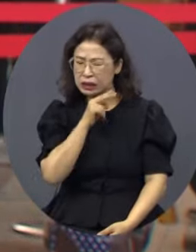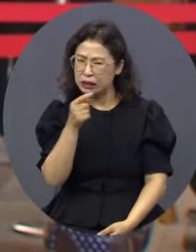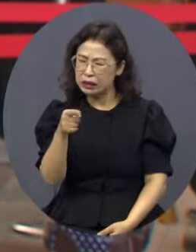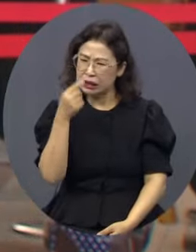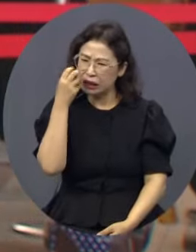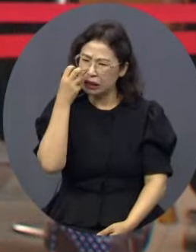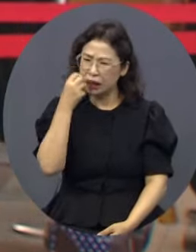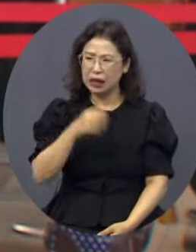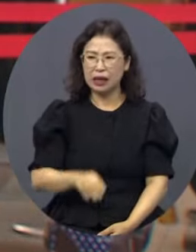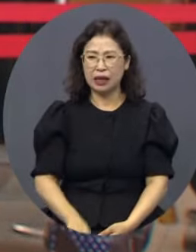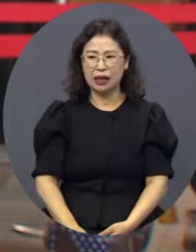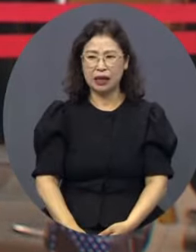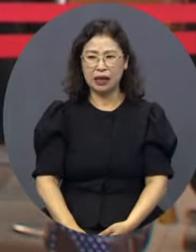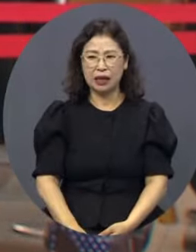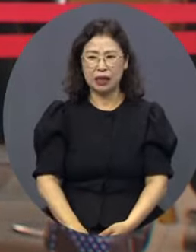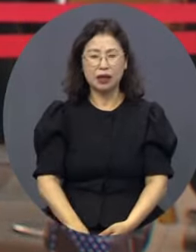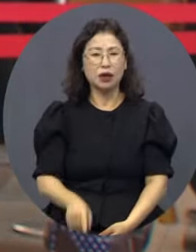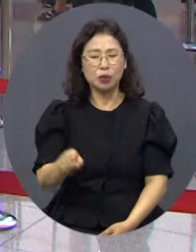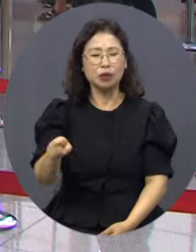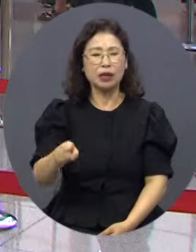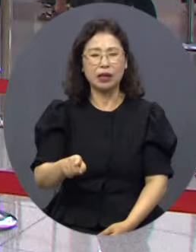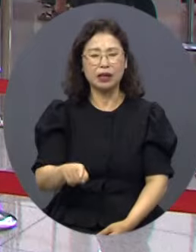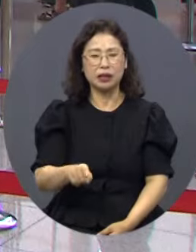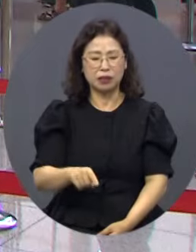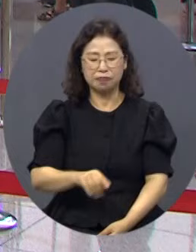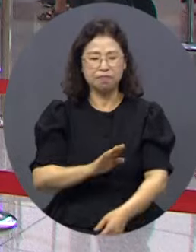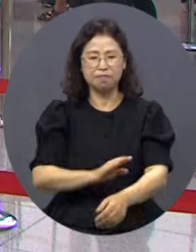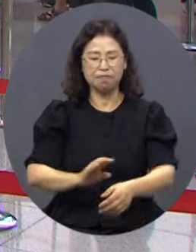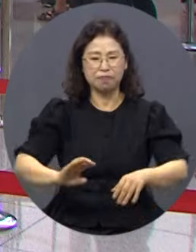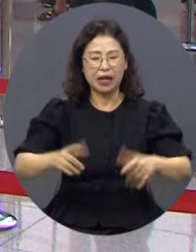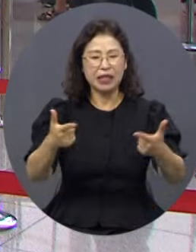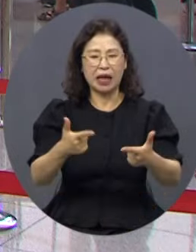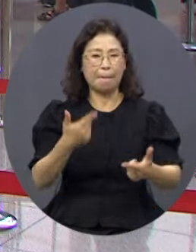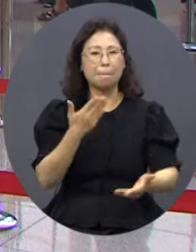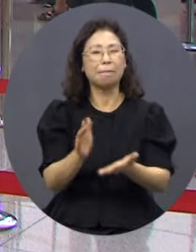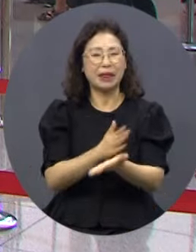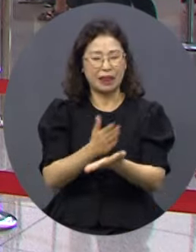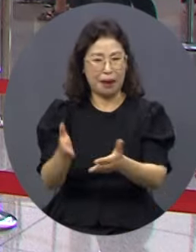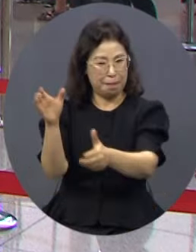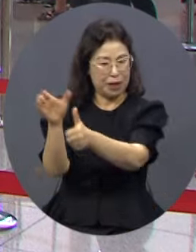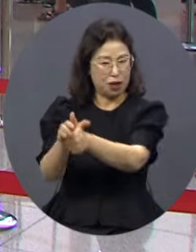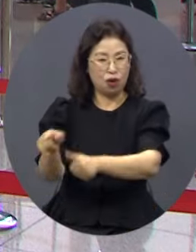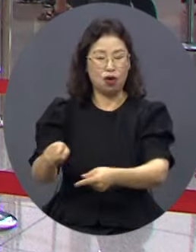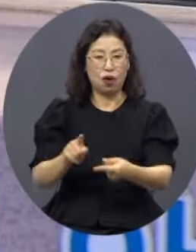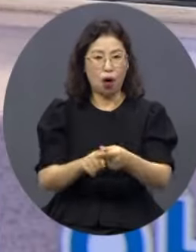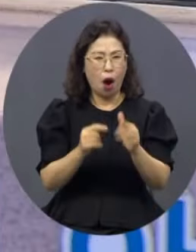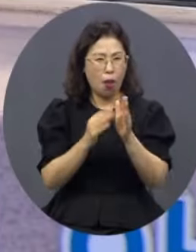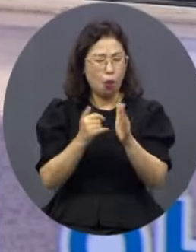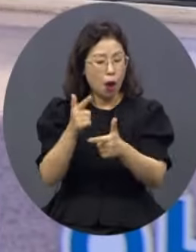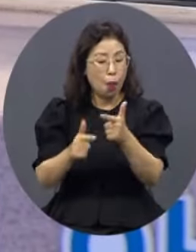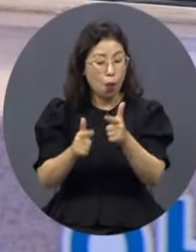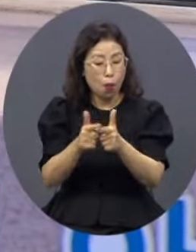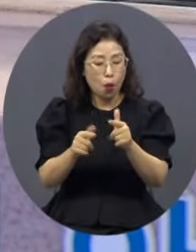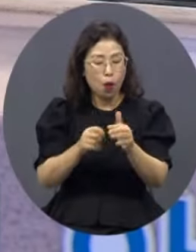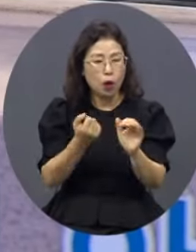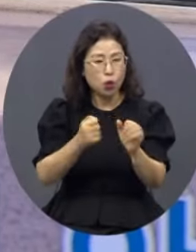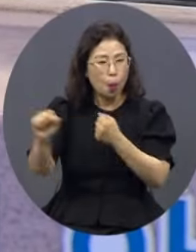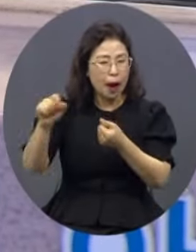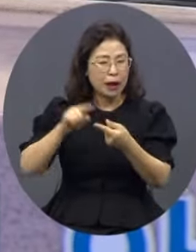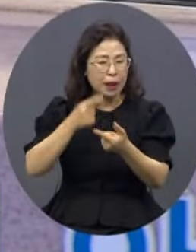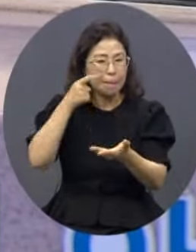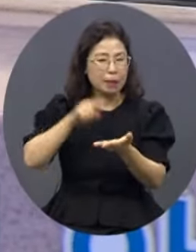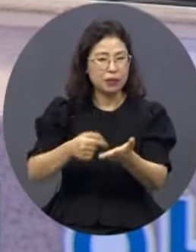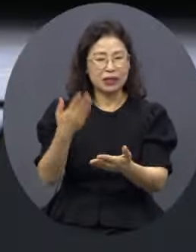있을 경에 법 일 하고 있습니다 포로 몰래 빠져나가려다 적발된 건 지난